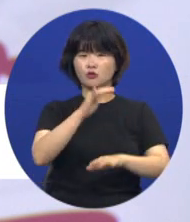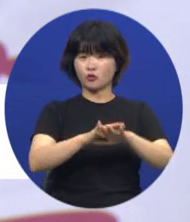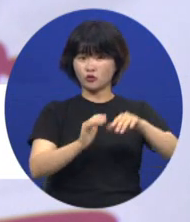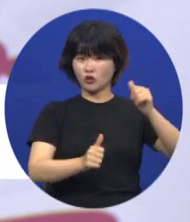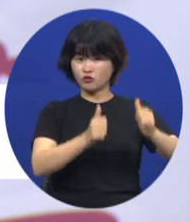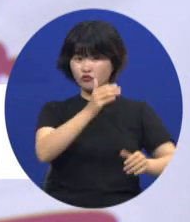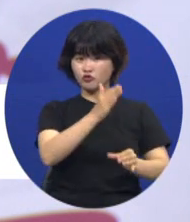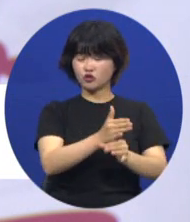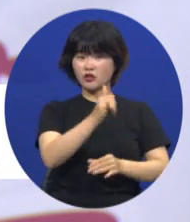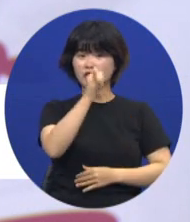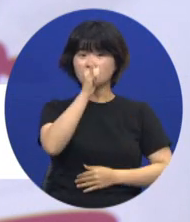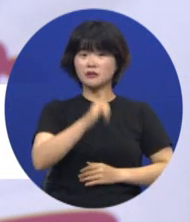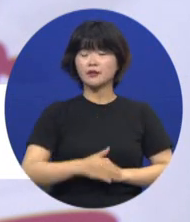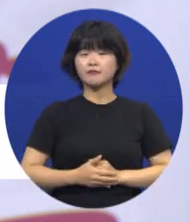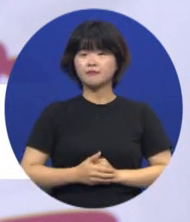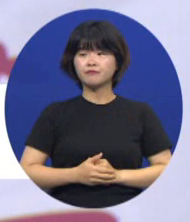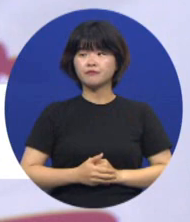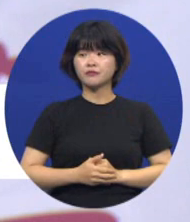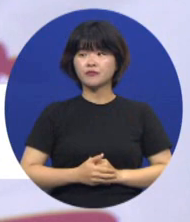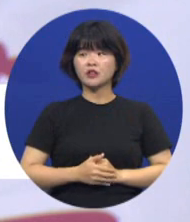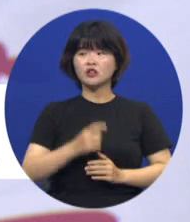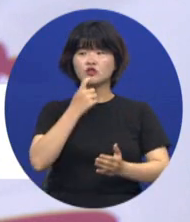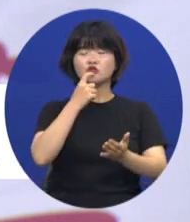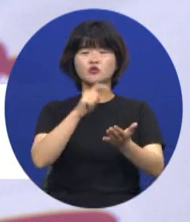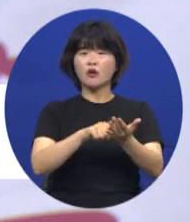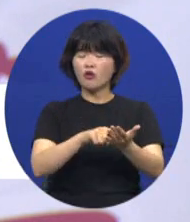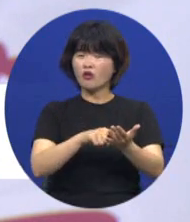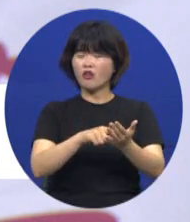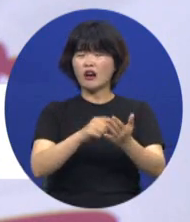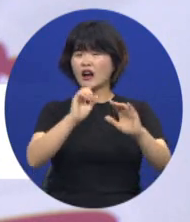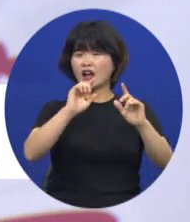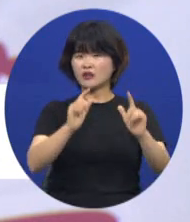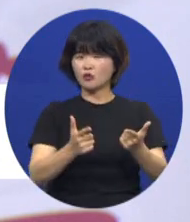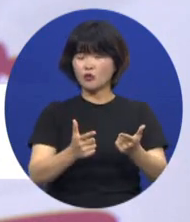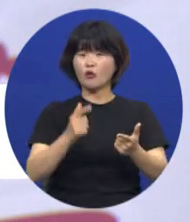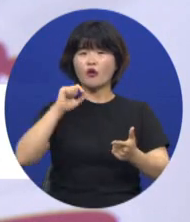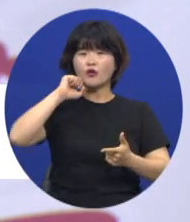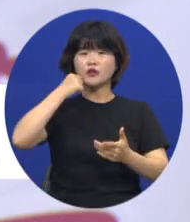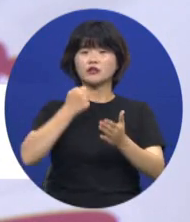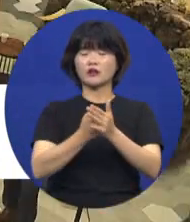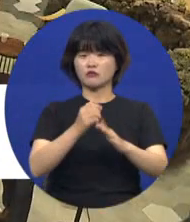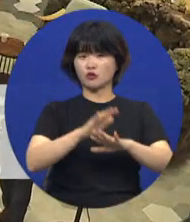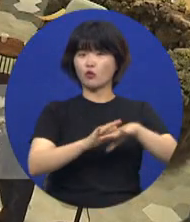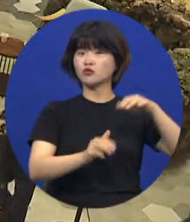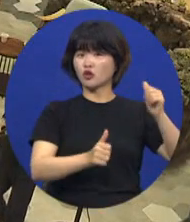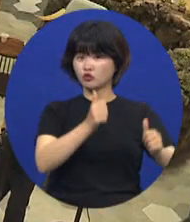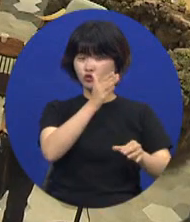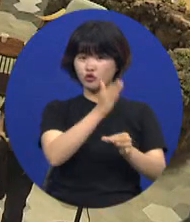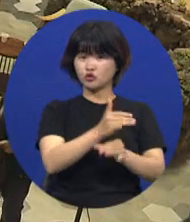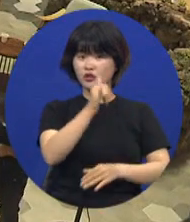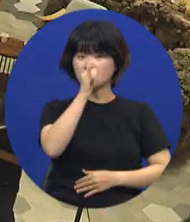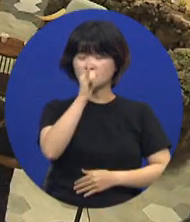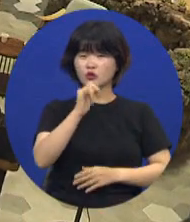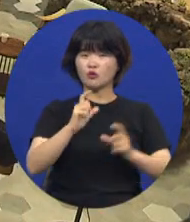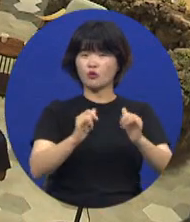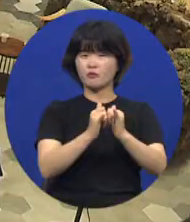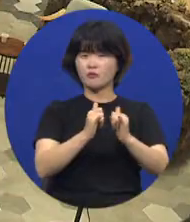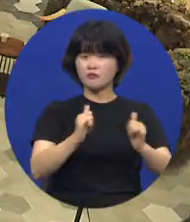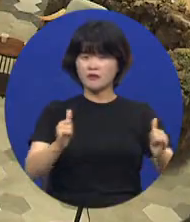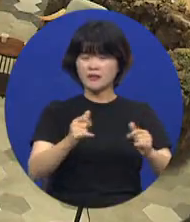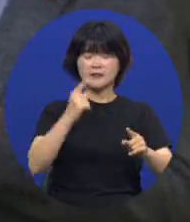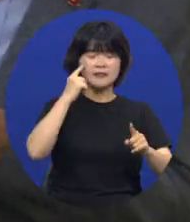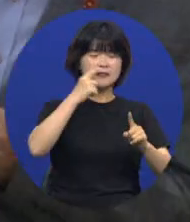것입니다. 쉬워서 도전하는 것이 아니라 어렵기 때문에 도전하는 것입니다. 도민들의